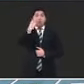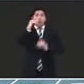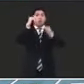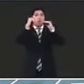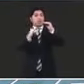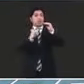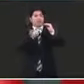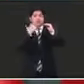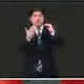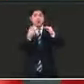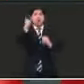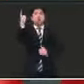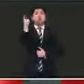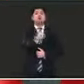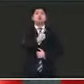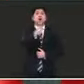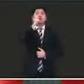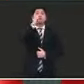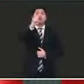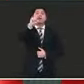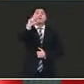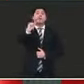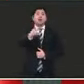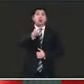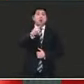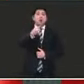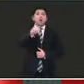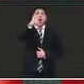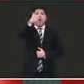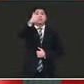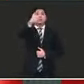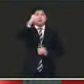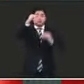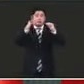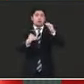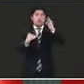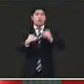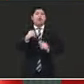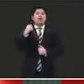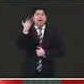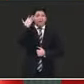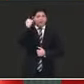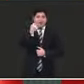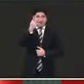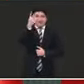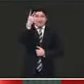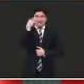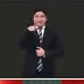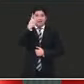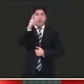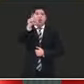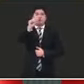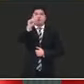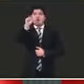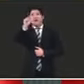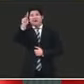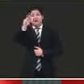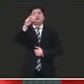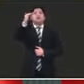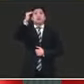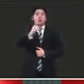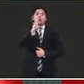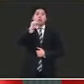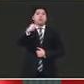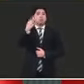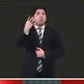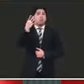azalışla yüzde 9,6 ile tek haneli rakamlara gerilirken istihdam